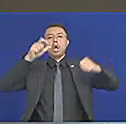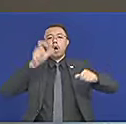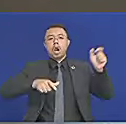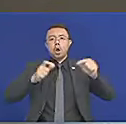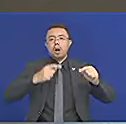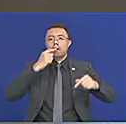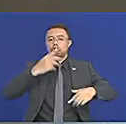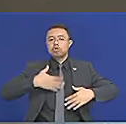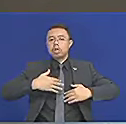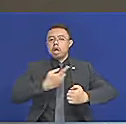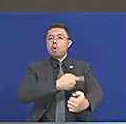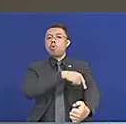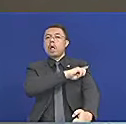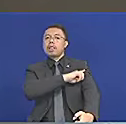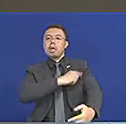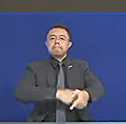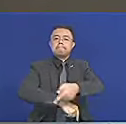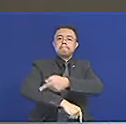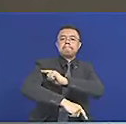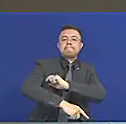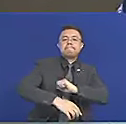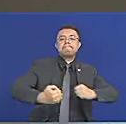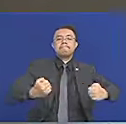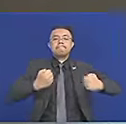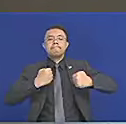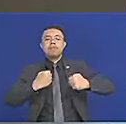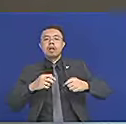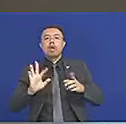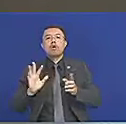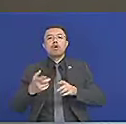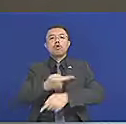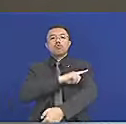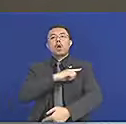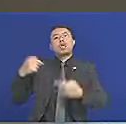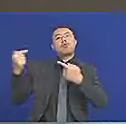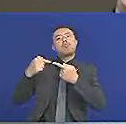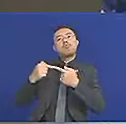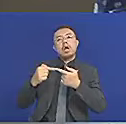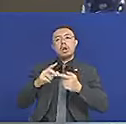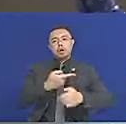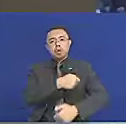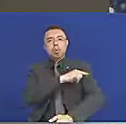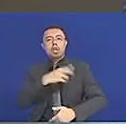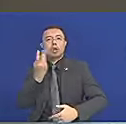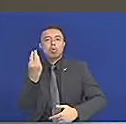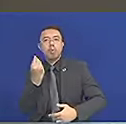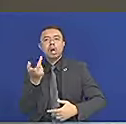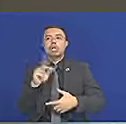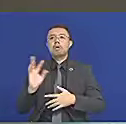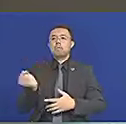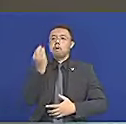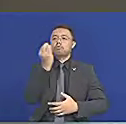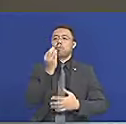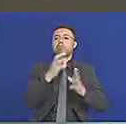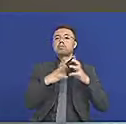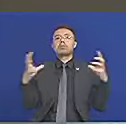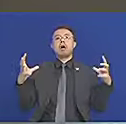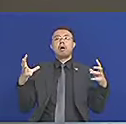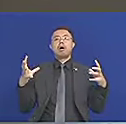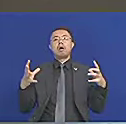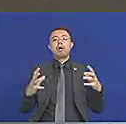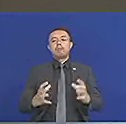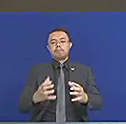memiliki kekuatan, kekuatan relasi, kekuatan uang sehingga menjadi kartel-kartel.